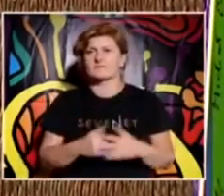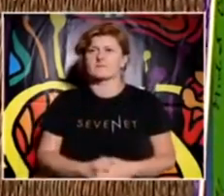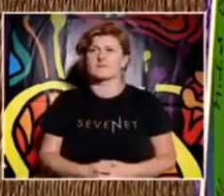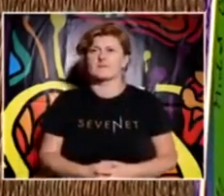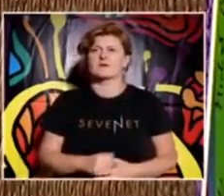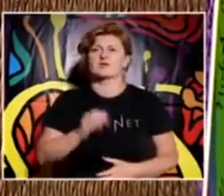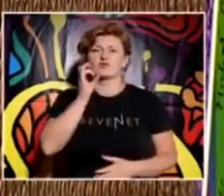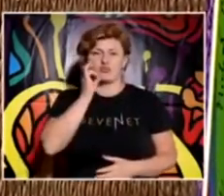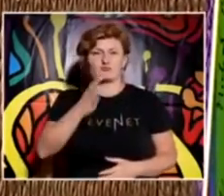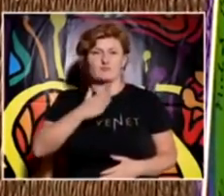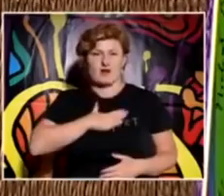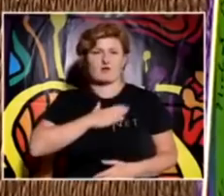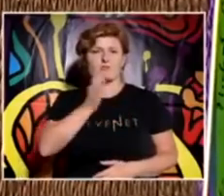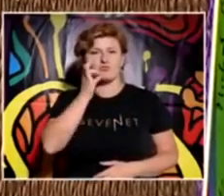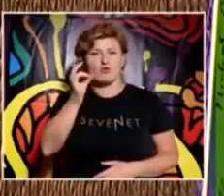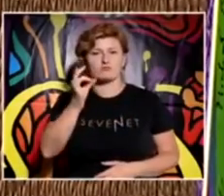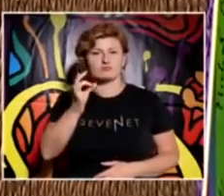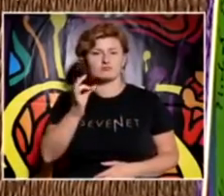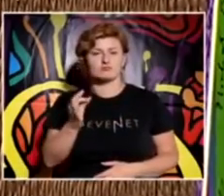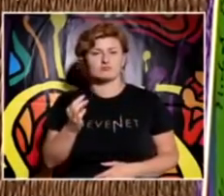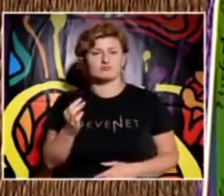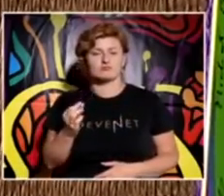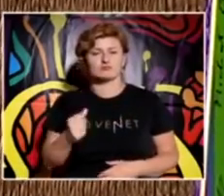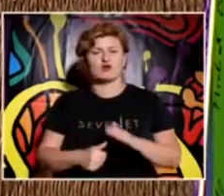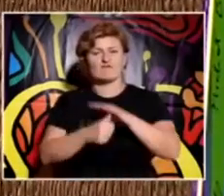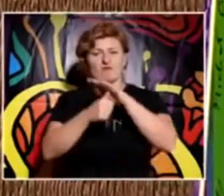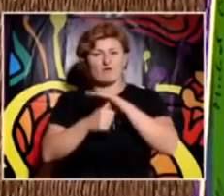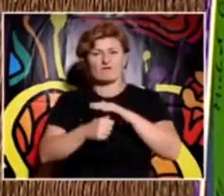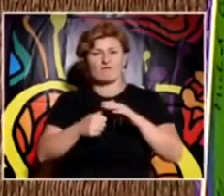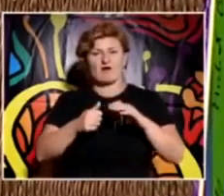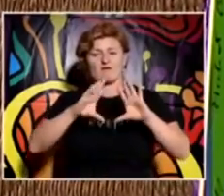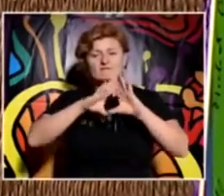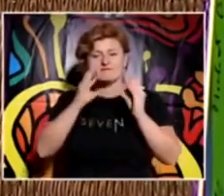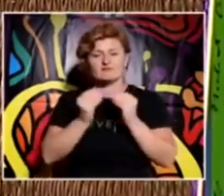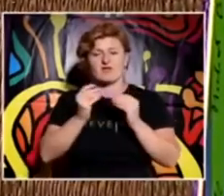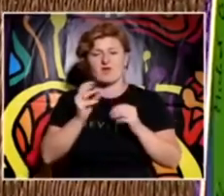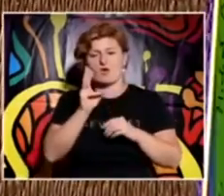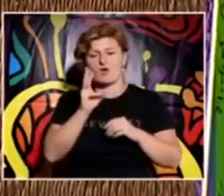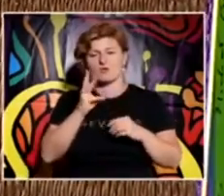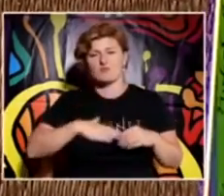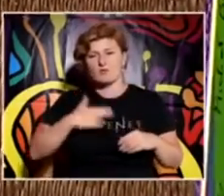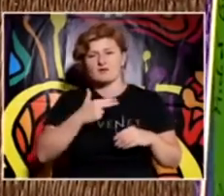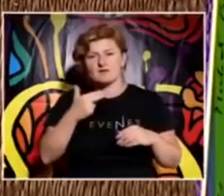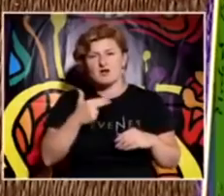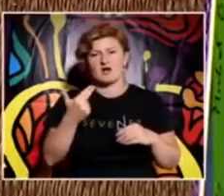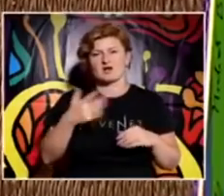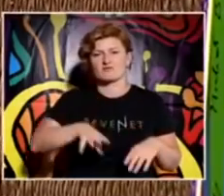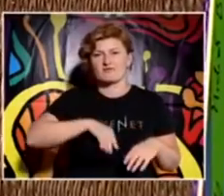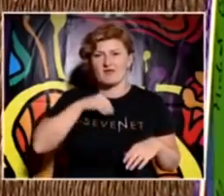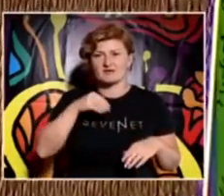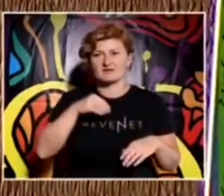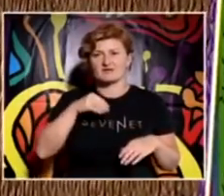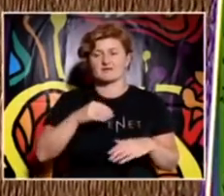Dobrze, że miałam dobrą szefową, wykorzystywałam wszystkie długie weekendy, święta i podróżowałam, ale jako pracownik korporacji musiałaś dokładnie tak